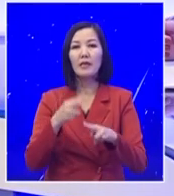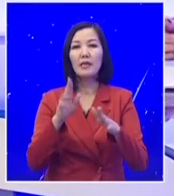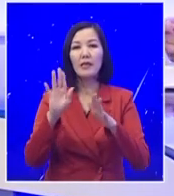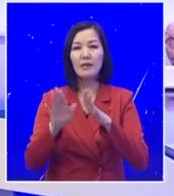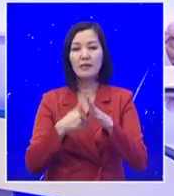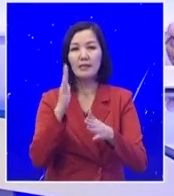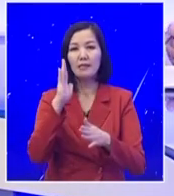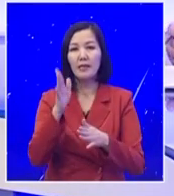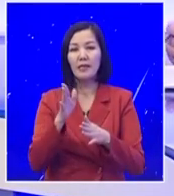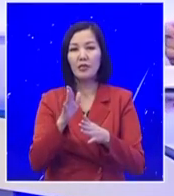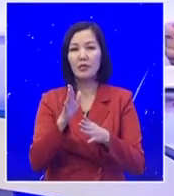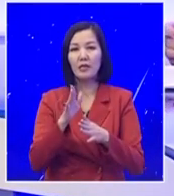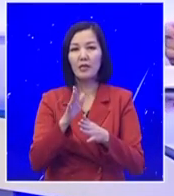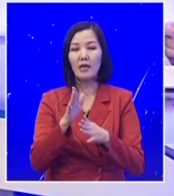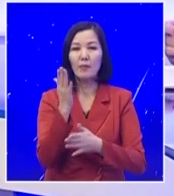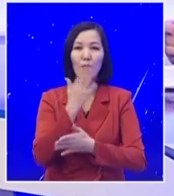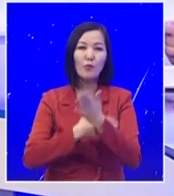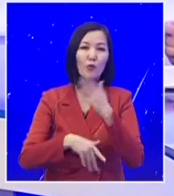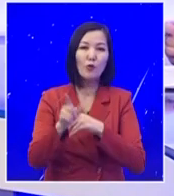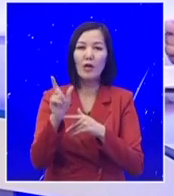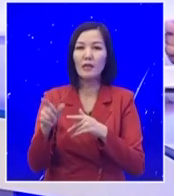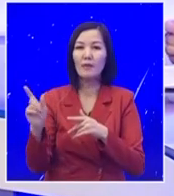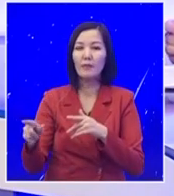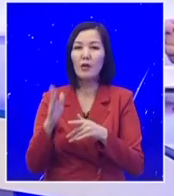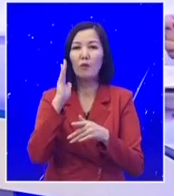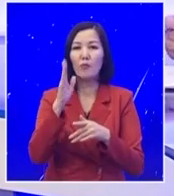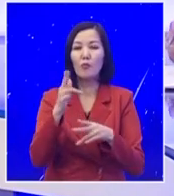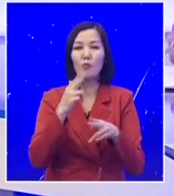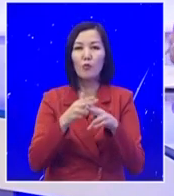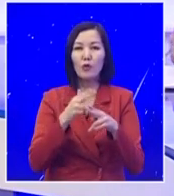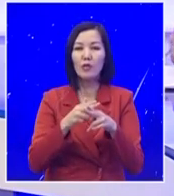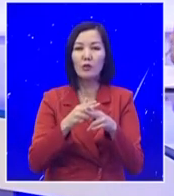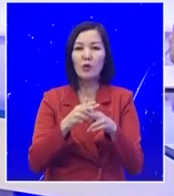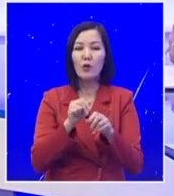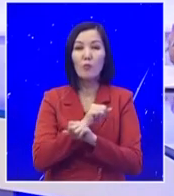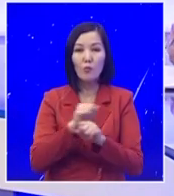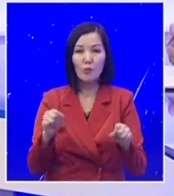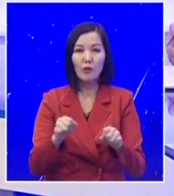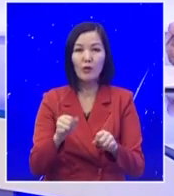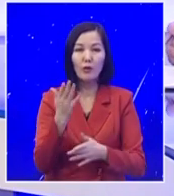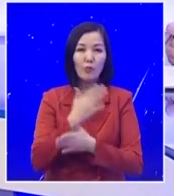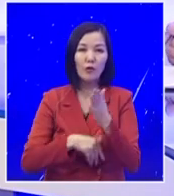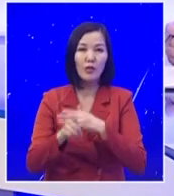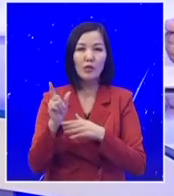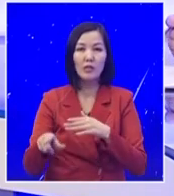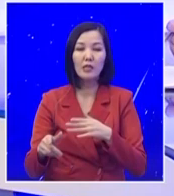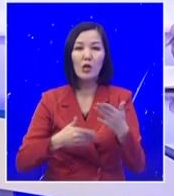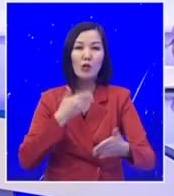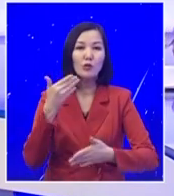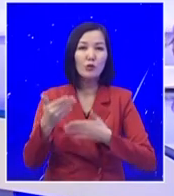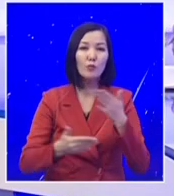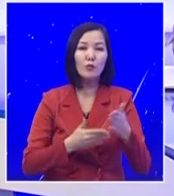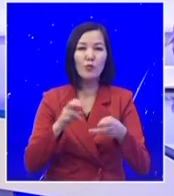Кетергісіз келешек. Ата айтып тұрғандай, мүмкіндігі шектеулі жандар үшін болашақ бөгетсіз болуы тиіс. Бүгедек жандардың айтуынша, жүріп тұруы мұңға